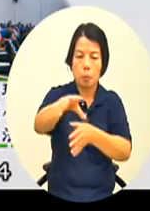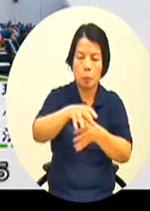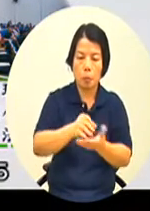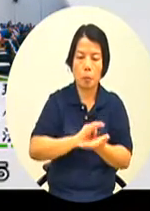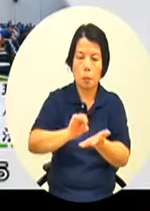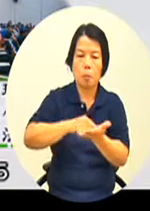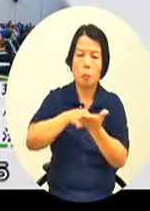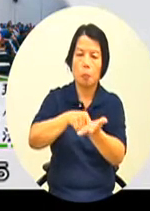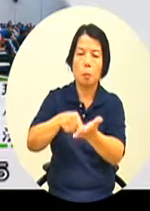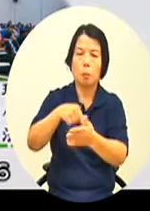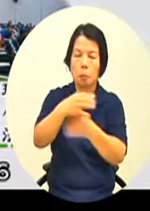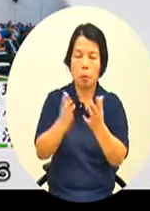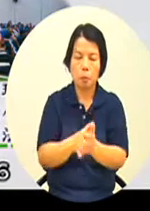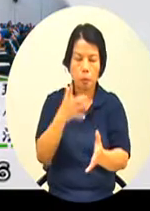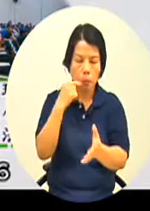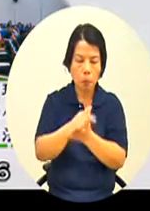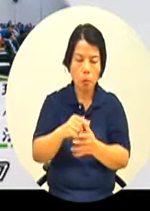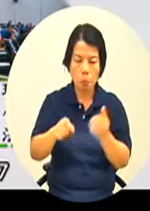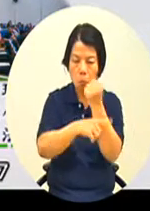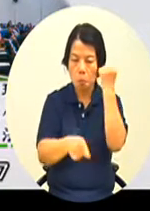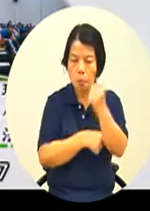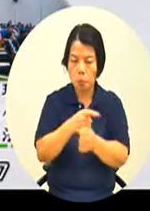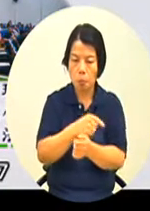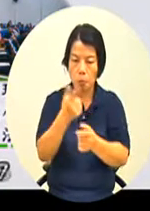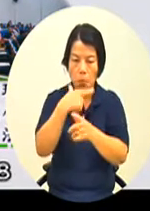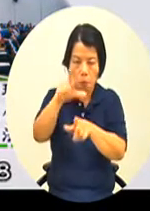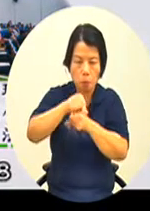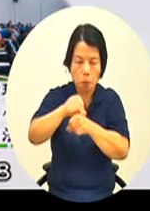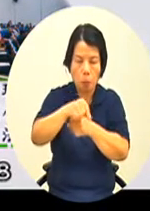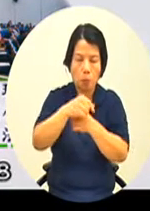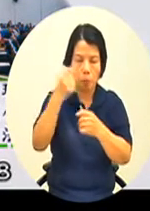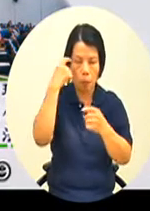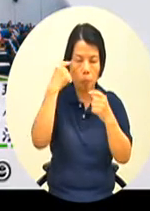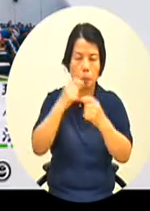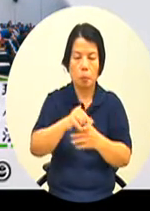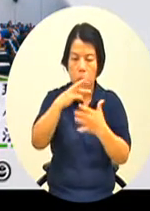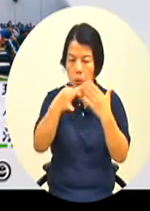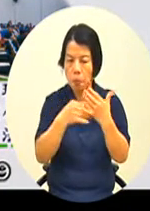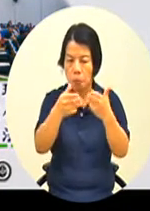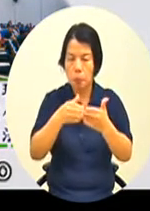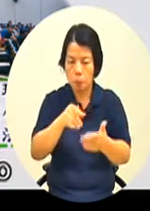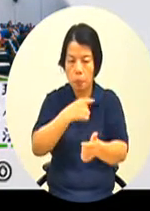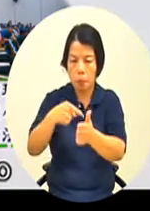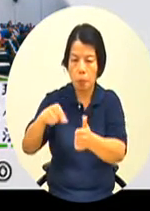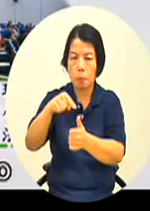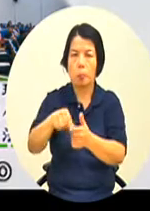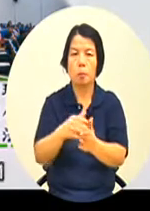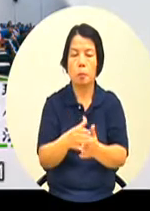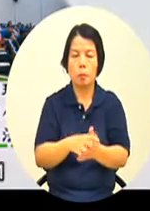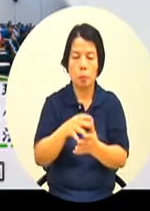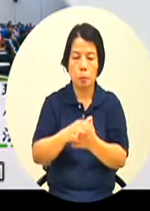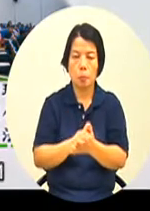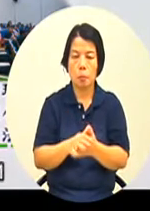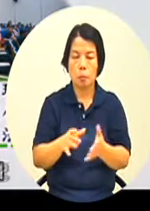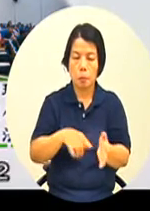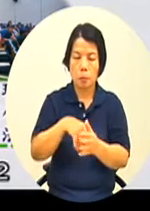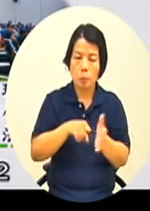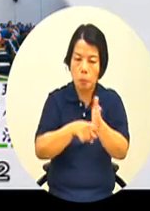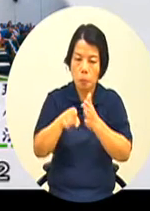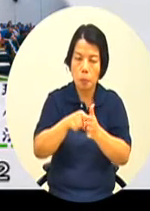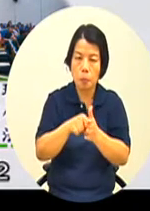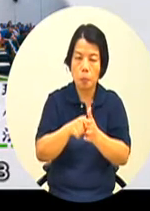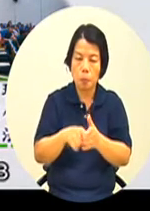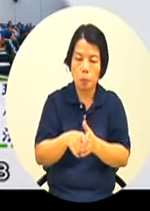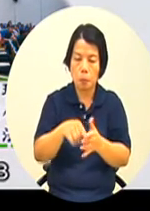的法治观念，我们有办理公务人员申领小额款项 这一系列的专案的先导活